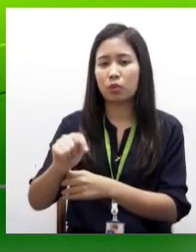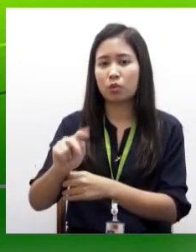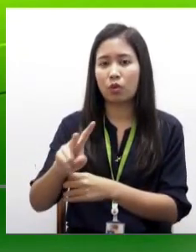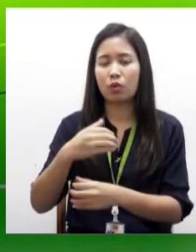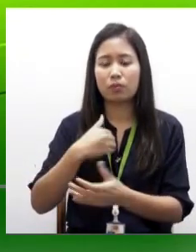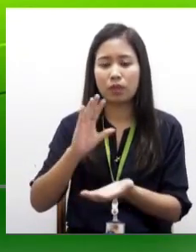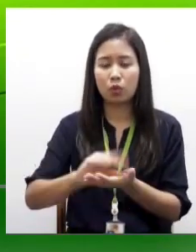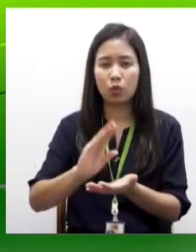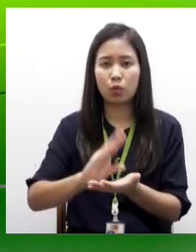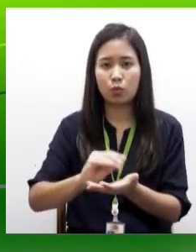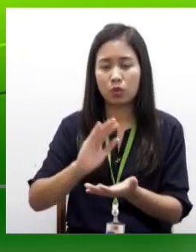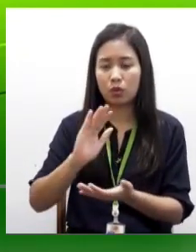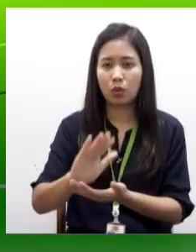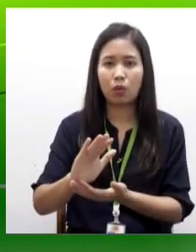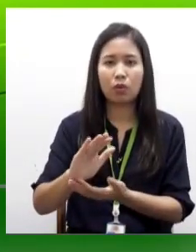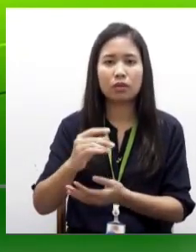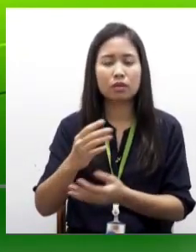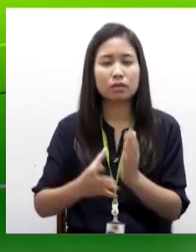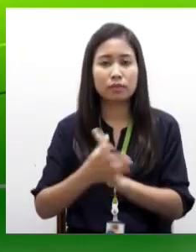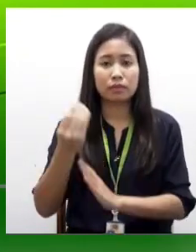จังหวัดและเราจะได้เข้าสู่ภาวะปกติกันนะครับอีกหนึ่งข้อมูลครับที่ทางรายการพุธเช้าข่าวสพฐจะมานำเสนอเราให้เห็นถึงพี่น้องของเราบ้างครับที่อยู่ในสังกัดสำนักงานคณะการการศึกษาขั้นพื้นฐานว่าจะเป็นข้าราชการพลเรือนไม่ว่าจะเป็นข้าราชการครูบุคลากรทางการศึกษาหรือแม้แต่นักเรียนครับเราก็มีข้อมูลนะครับโดยศูนย์ติดตามและให้ความช่วยเหลือนะครับในส่วนของโกวิชนายทีนของสพฐเรามีข้อมูลใน1สัปดาห์ที่ผ่านมาครับเป็นข้อมูลที่เราเห็นอ่าว่าอุปกรณ์เรานี่นะครับได้รับผลกระทบจากการติดเชื้อนะครับไวรัสโควิชนายทีนอย่างไรบ้างข้อมูลตัวสีส้มนะครับเป็นข้อมูลให้เห็นจำนวนคนที่เรากำลังเฝ้าระวังอยู่ในขณะนี้นะครับก็ระวังก็คือเขายังไม่ติดนะครับแต่เราเห็นว่าเขาเสี่ยงนะครับกับการติดโรคอาจจะอยู่ใกล้เคียงกับคนที่ติดเชื้ออยู่คนที่